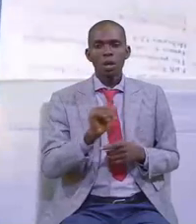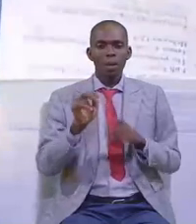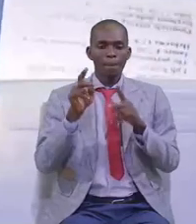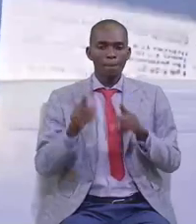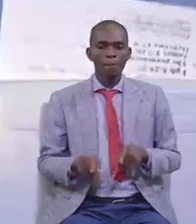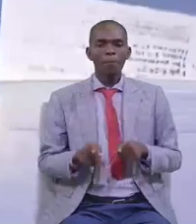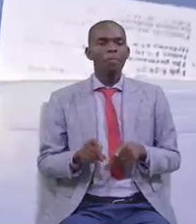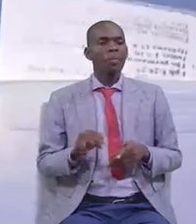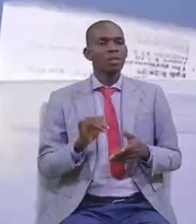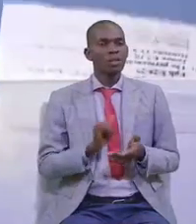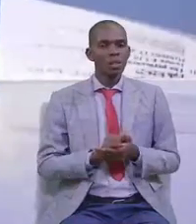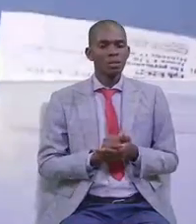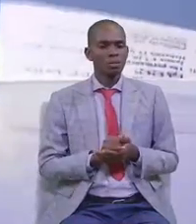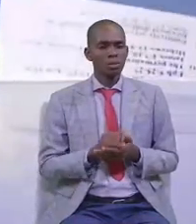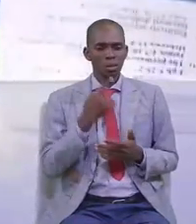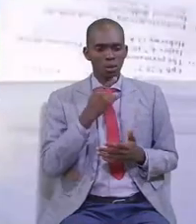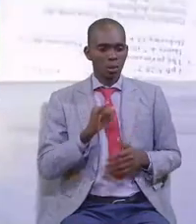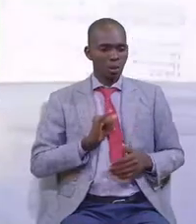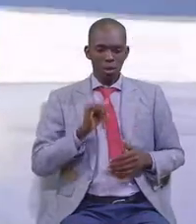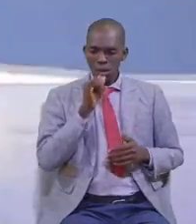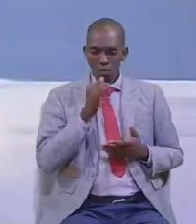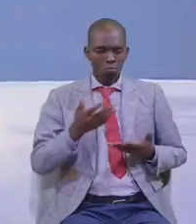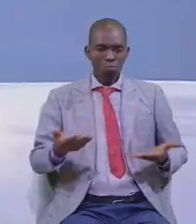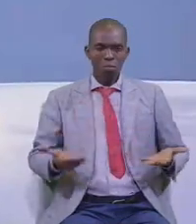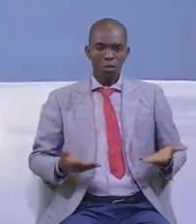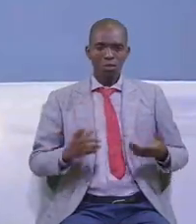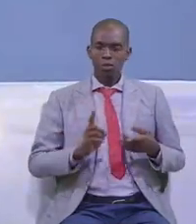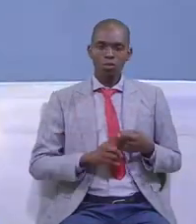Alors vous vous soumettez à quelqu'un, vous dites je suis là pour vous servir.